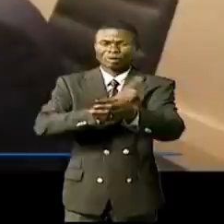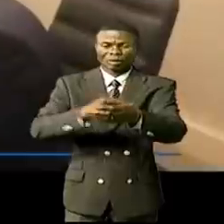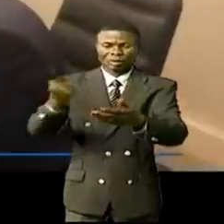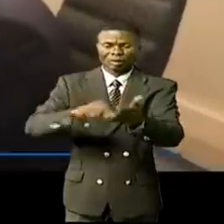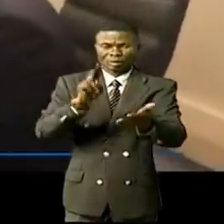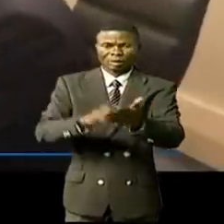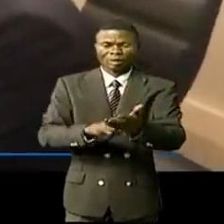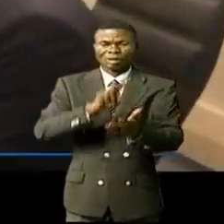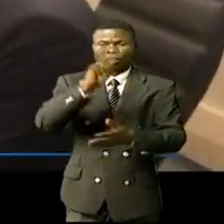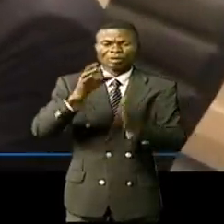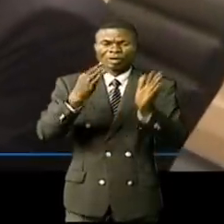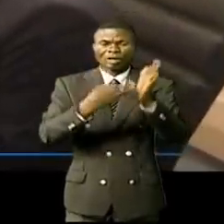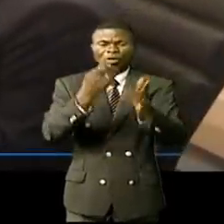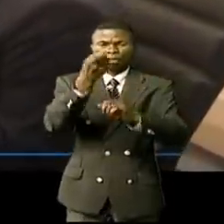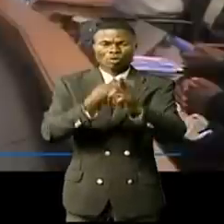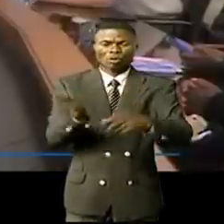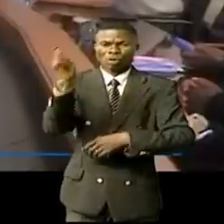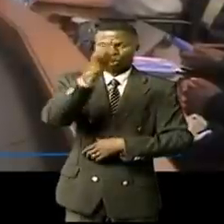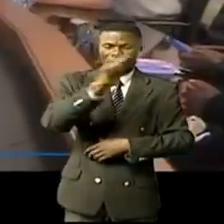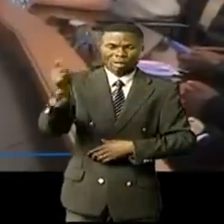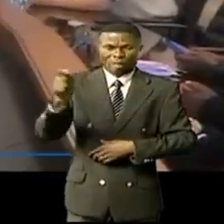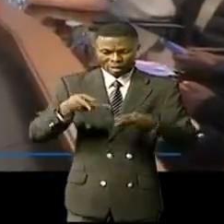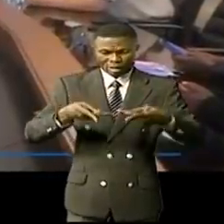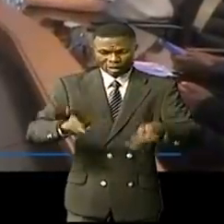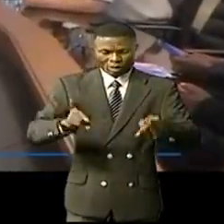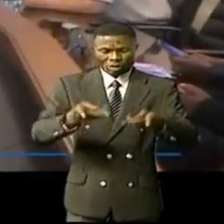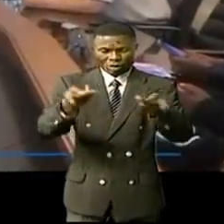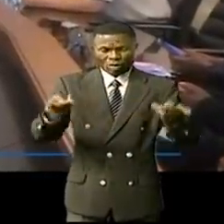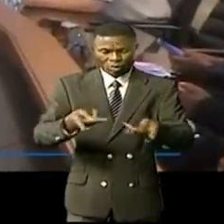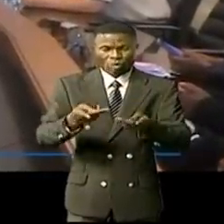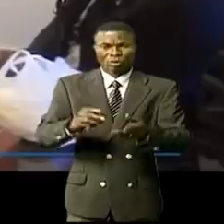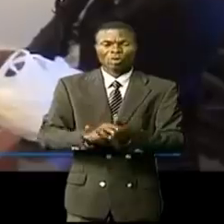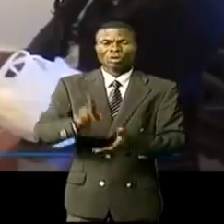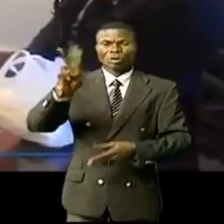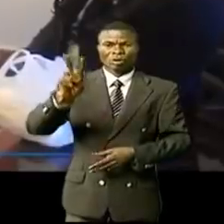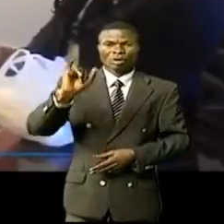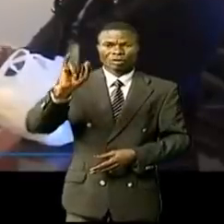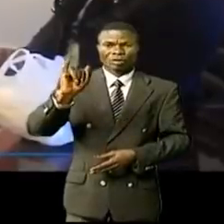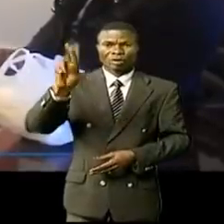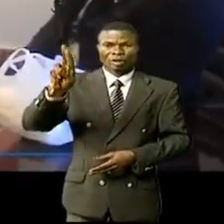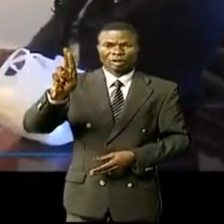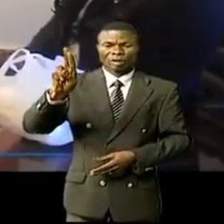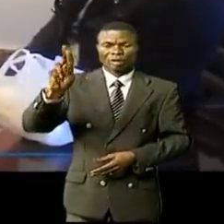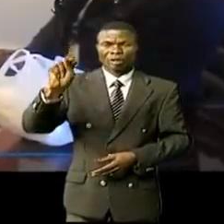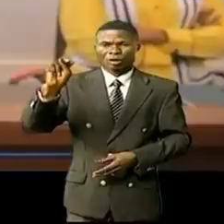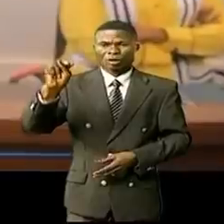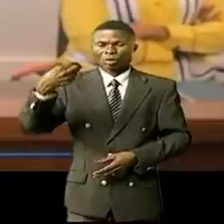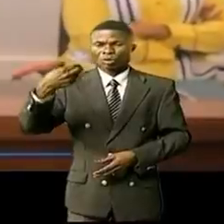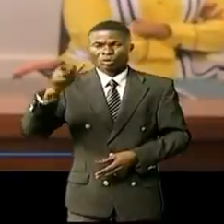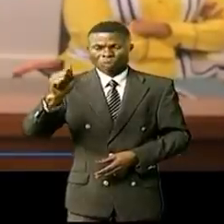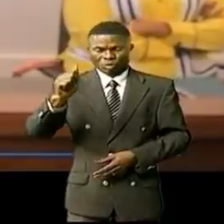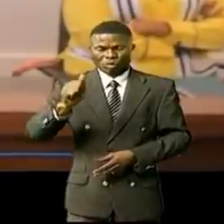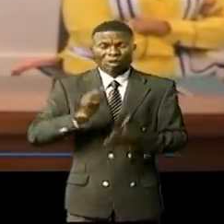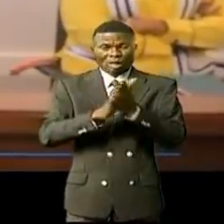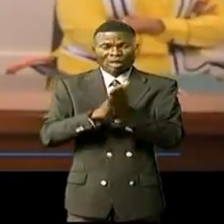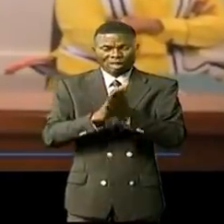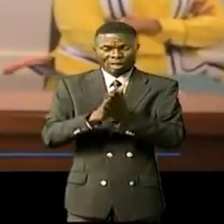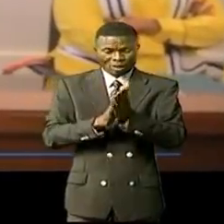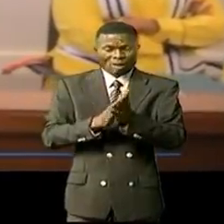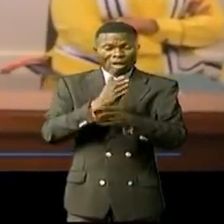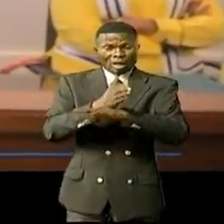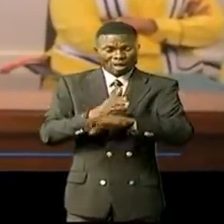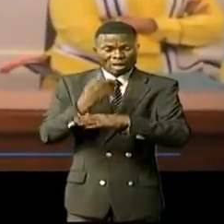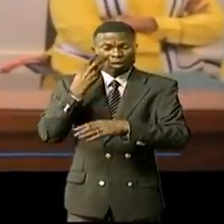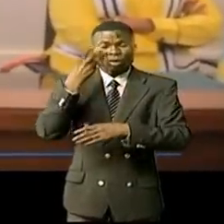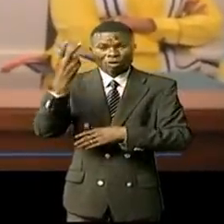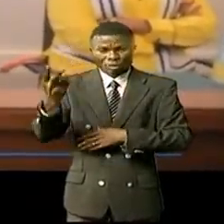8 avril pour faciliter l'accès au parc national de Virunga à tout visiteur qui sera intéressé par la nature congolaise via les services